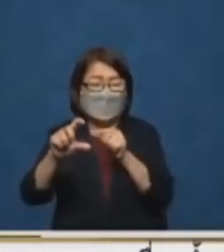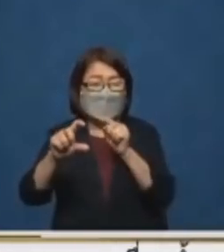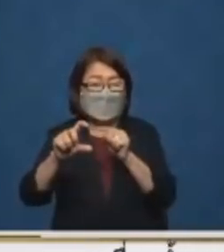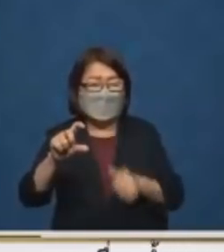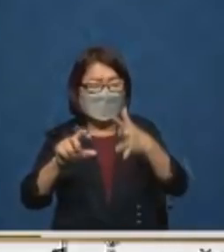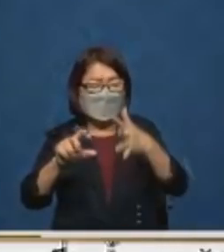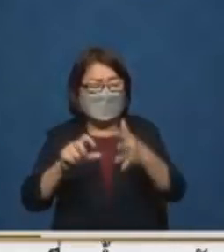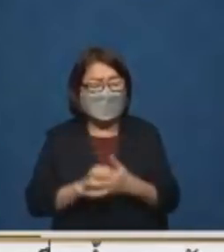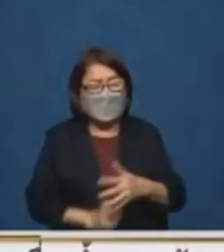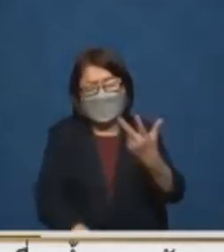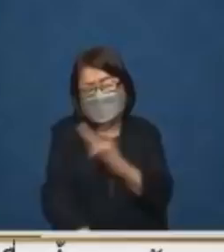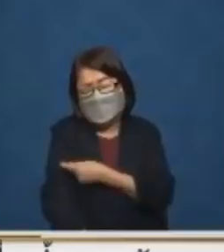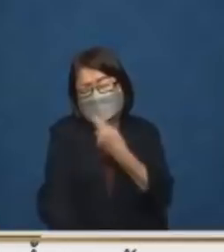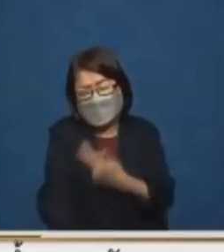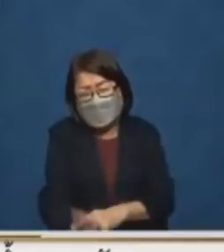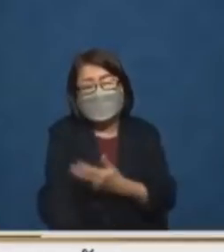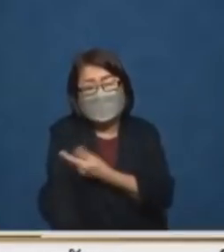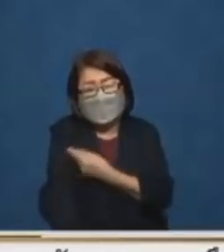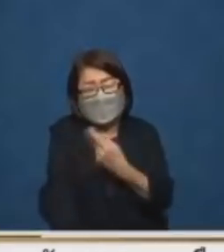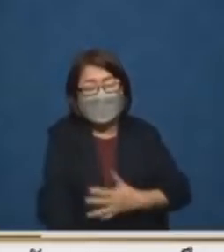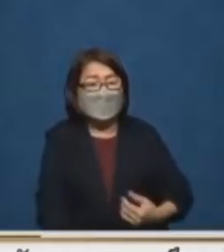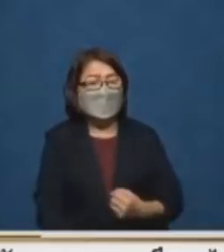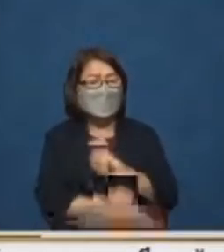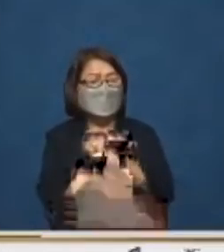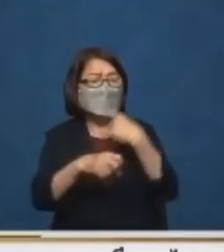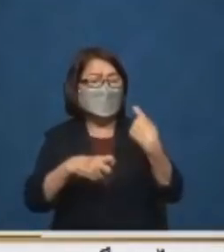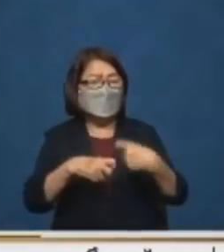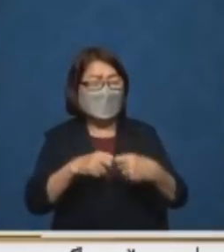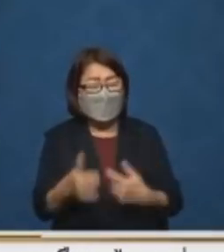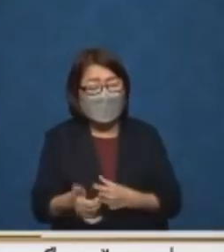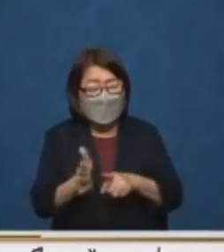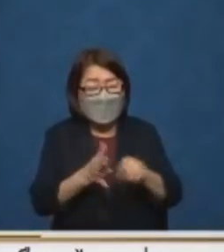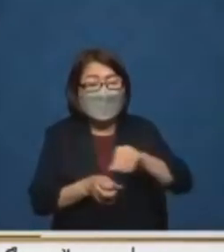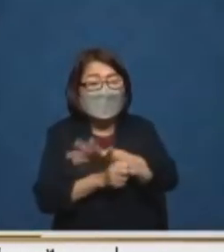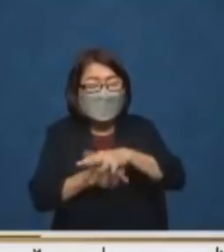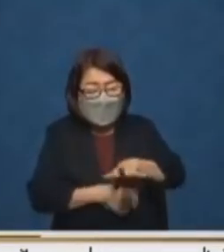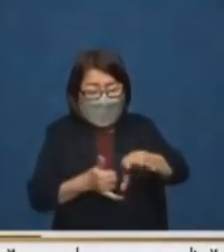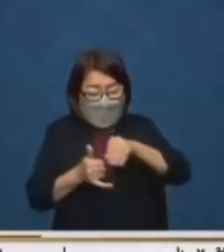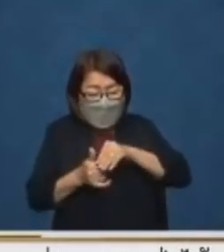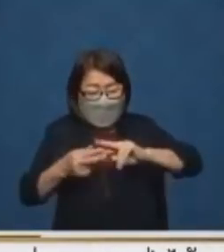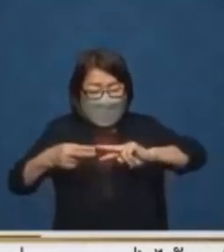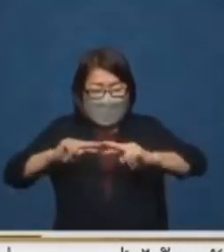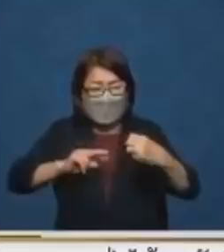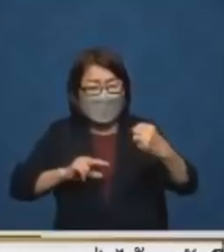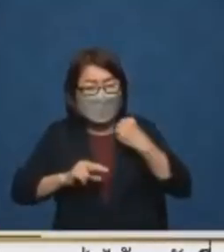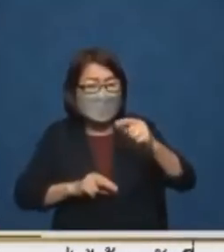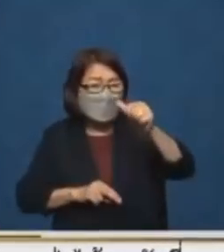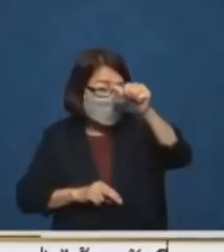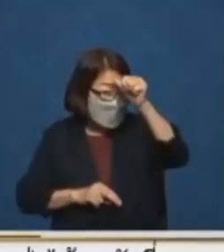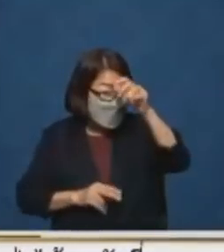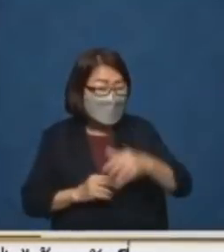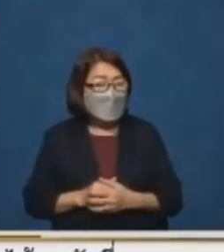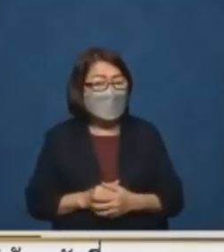สร้างภูมิ คงการโลก ที่กลายพั ซึงวนนี้เป็ Delta ไปแล้วมีการสั่งซื้อวัคซีนชิน OVEC อย่ต่อเื่องตั้แต่เดือน